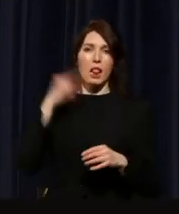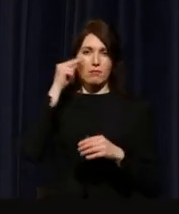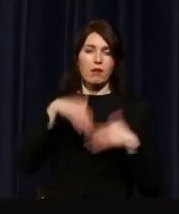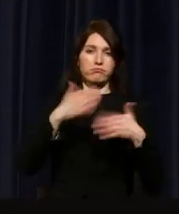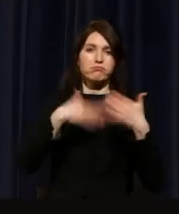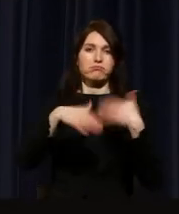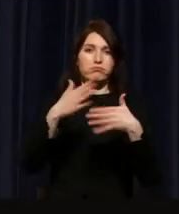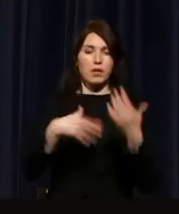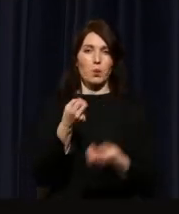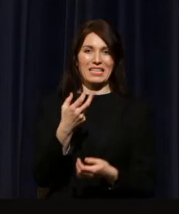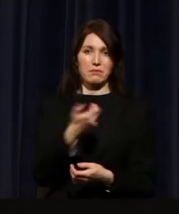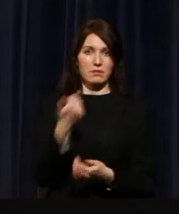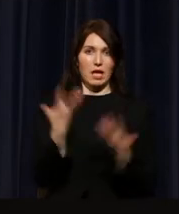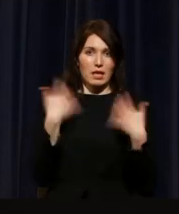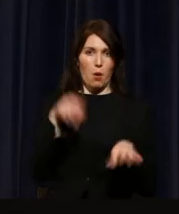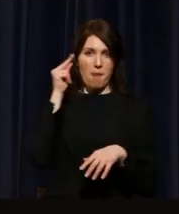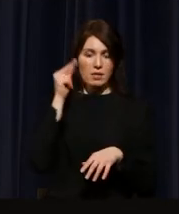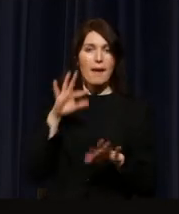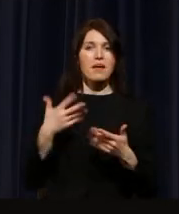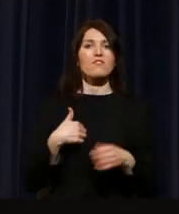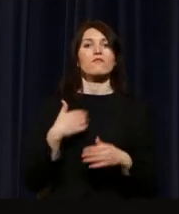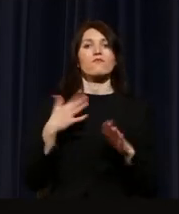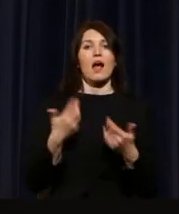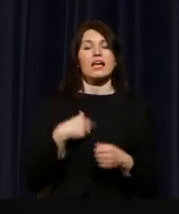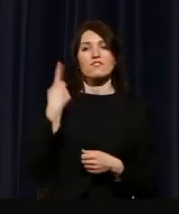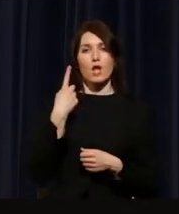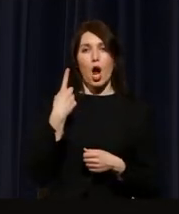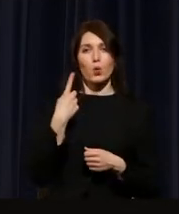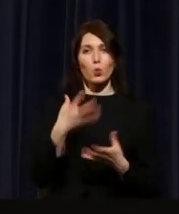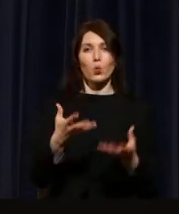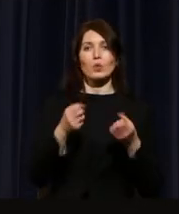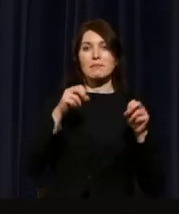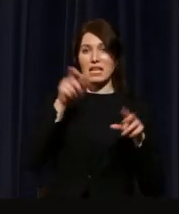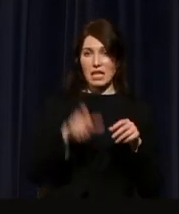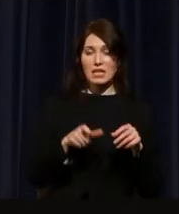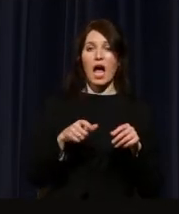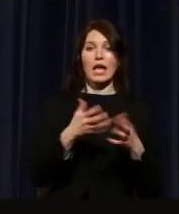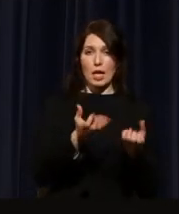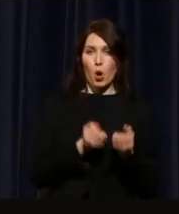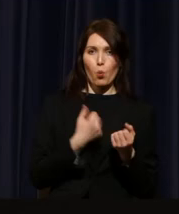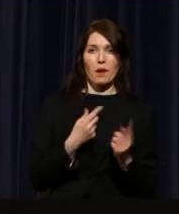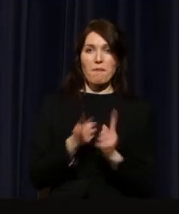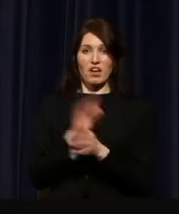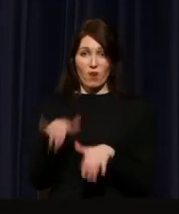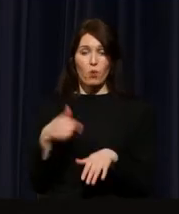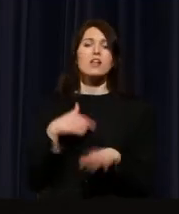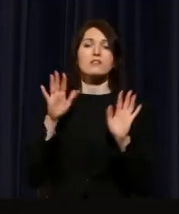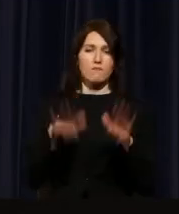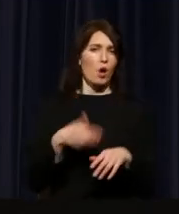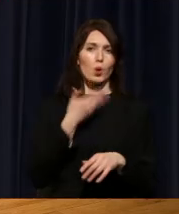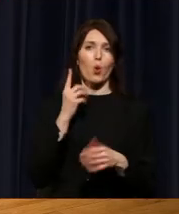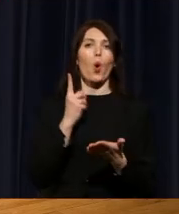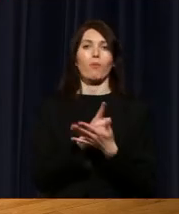Bet vai es varu iegūstot vienu rezidentūras specialitāti mainīt? Jā, varu. Tas nav tā, ka noteikti man būs tur jāstrādā.